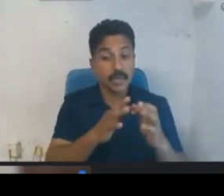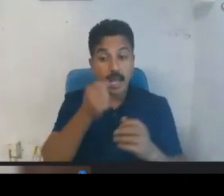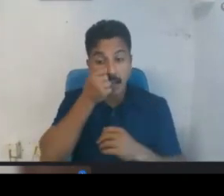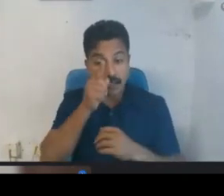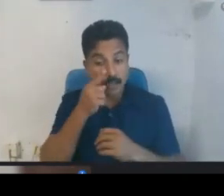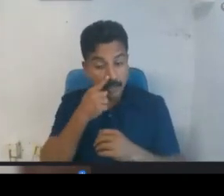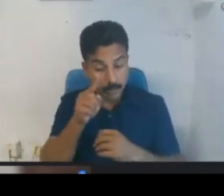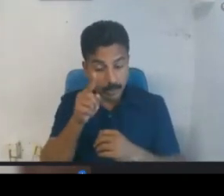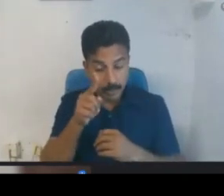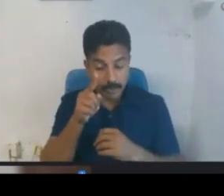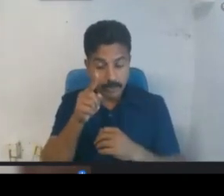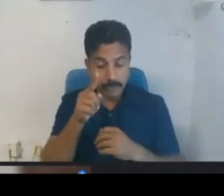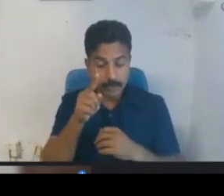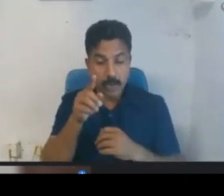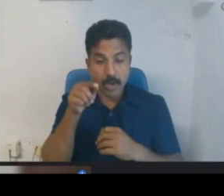അച്ഛനും ഒരു